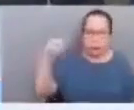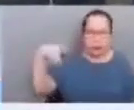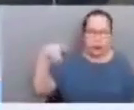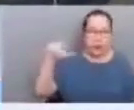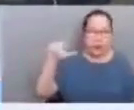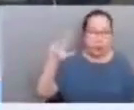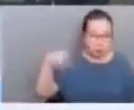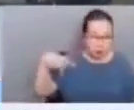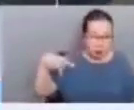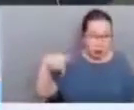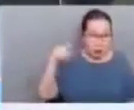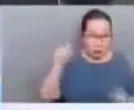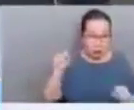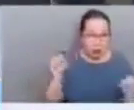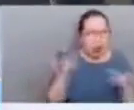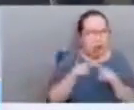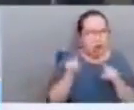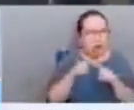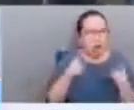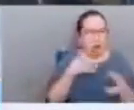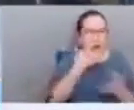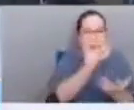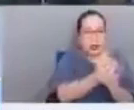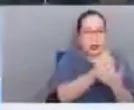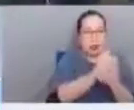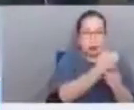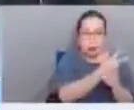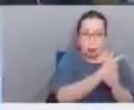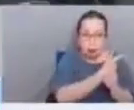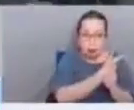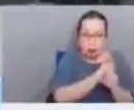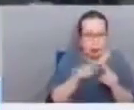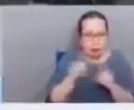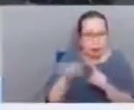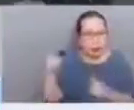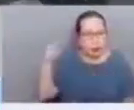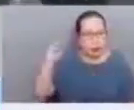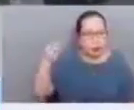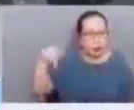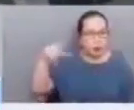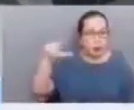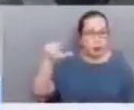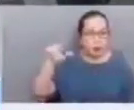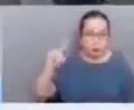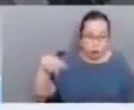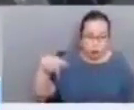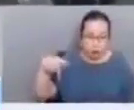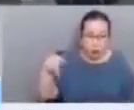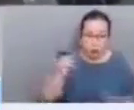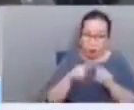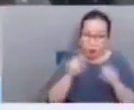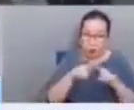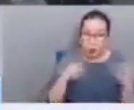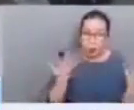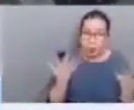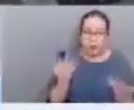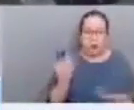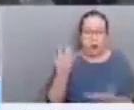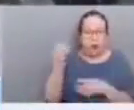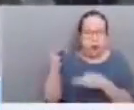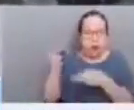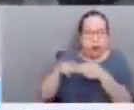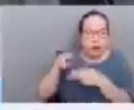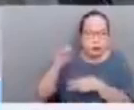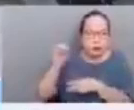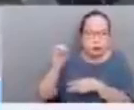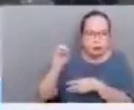loan, may emergency loan, may policy loan, kung saan saang loans. No? Ang ginawa namin, Yusek Rocky, pinagsama